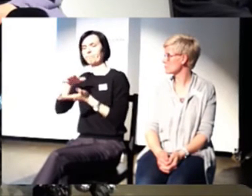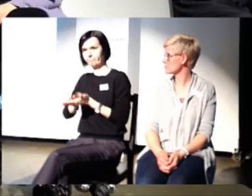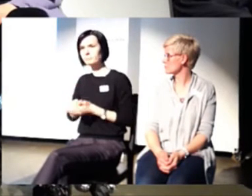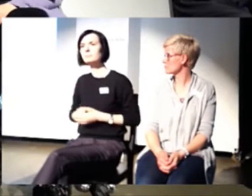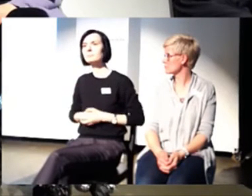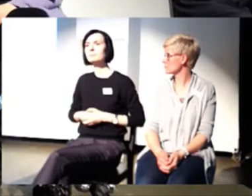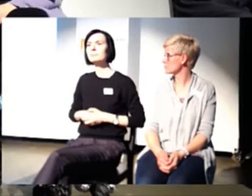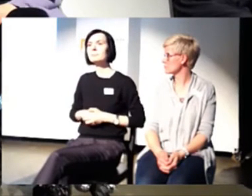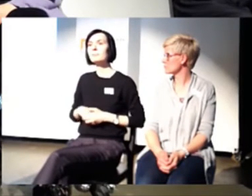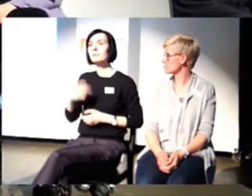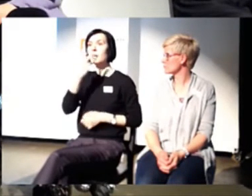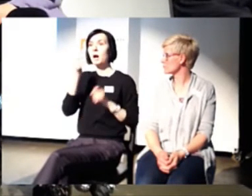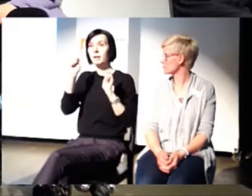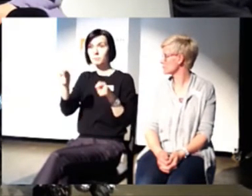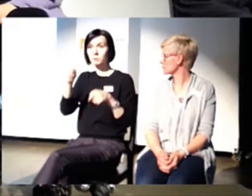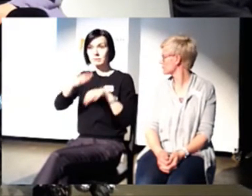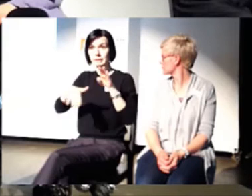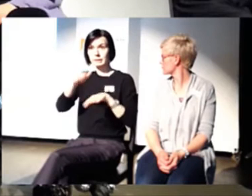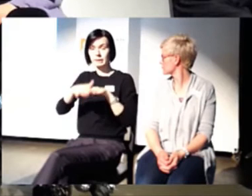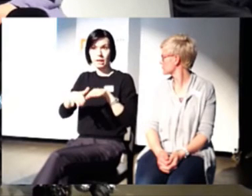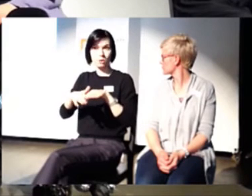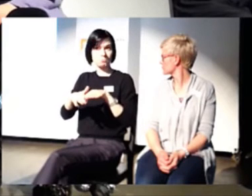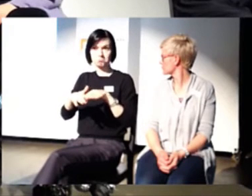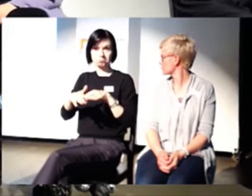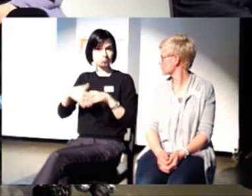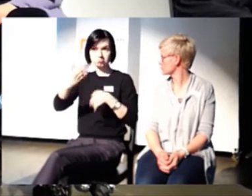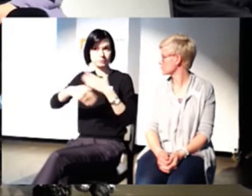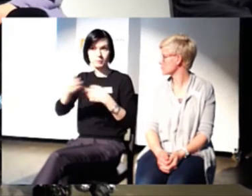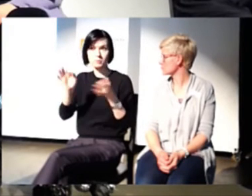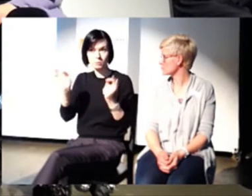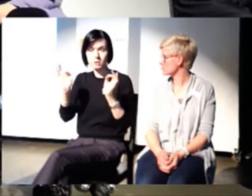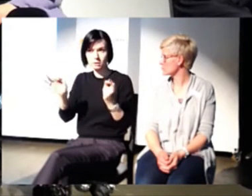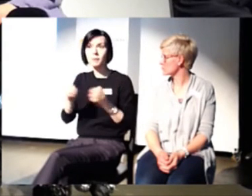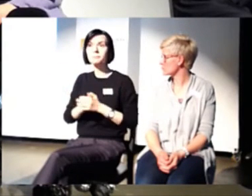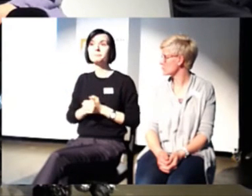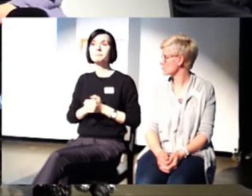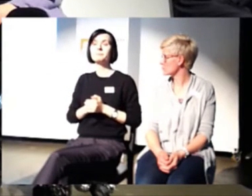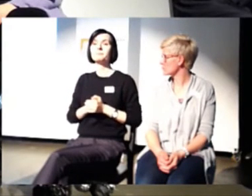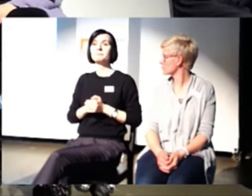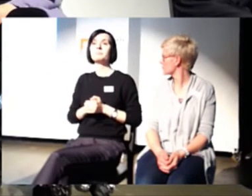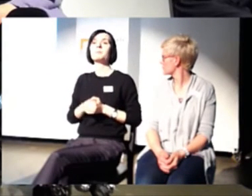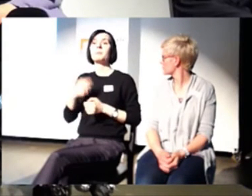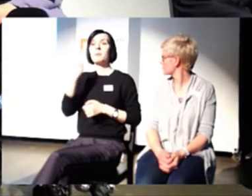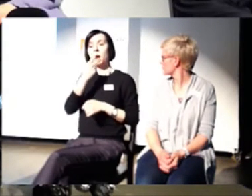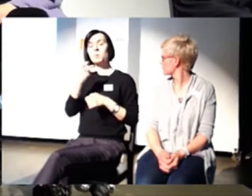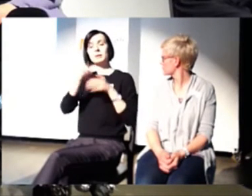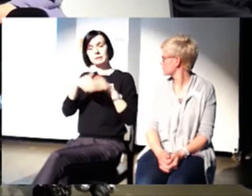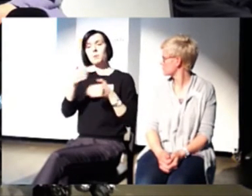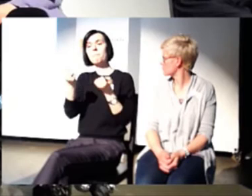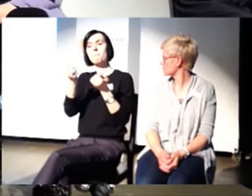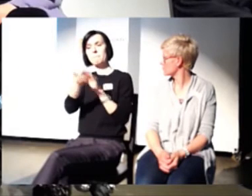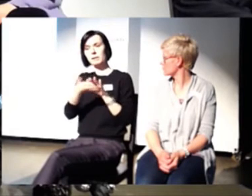Hakemuksen käsittely säätiössä tapahtui näin, että se perustui vertaisarviointiin. Ja